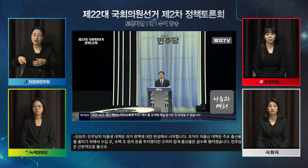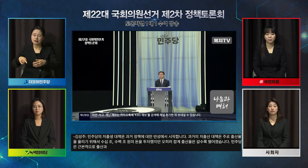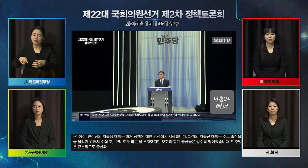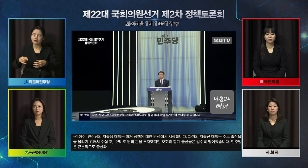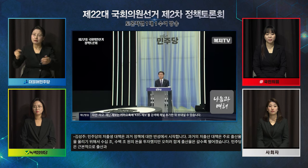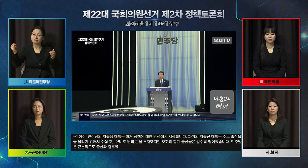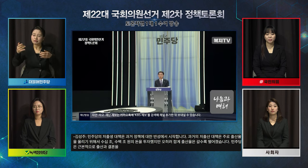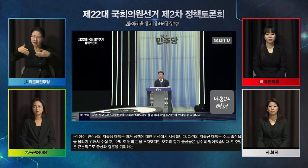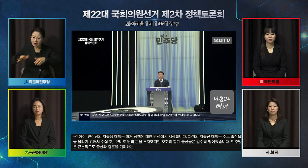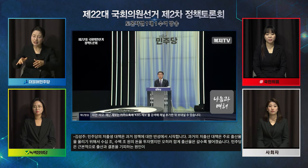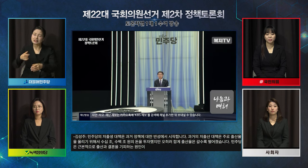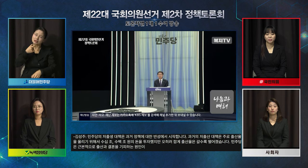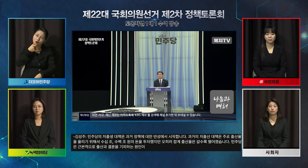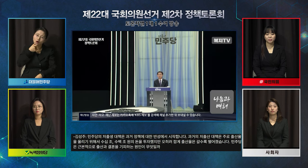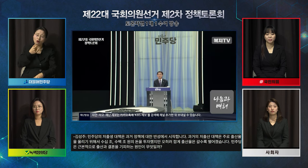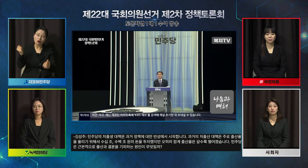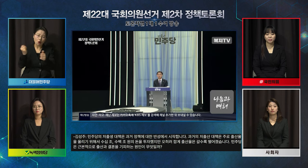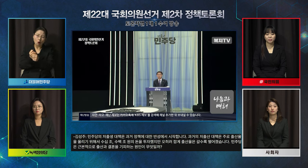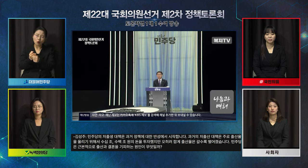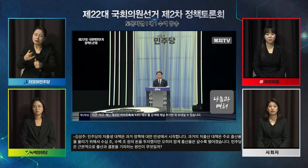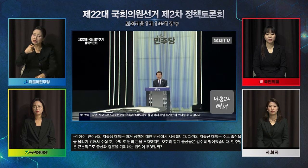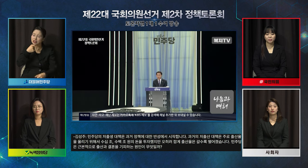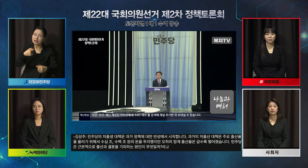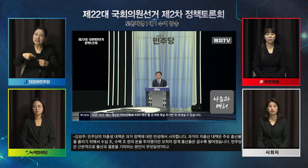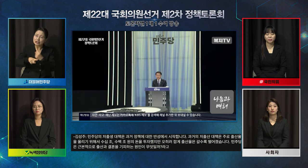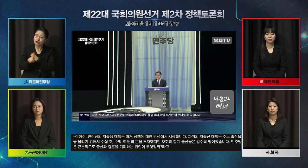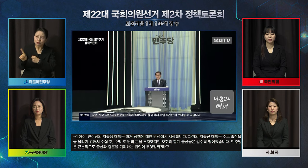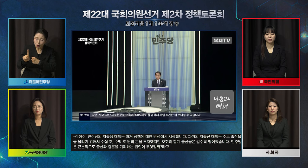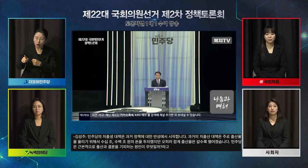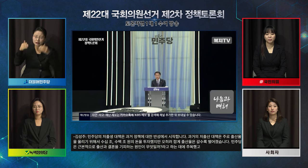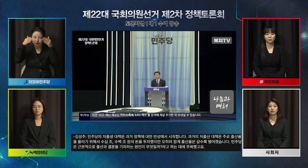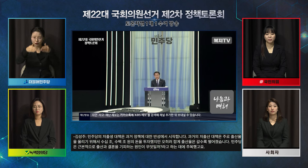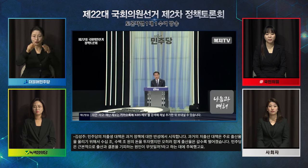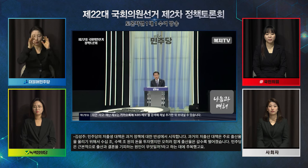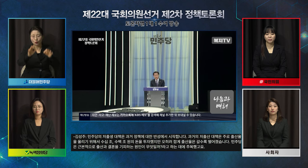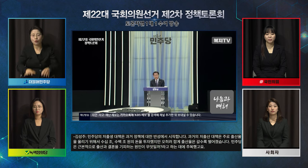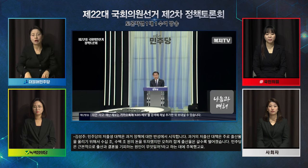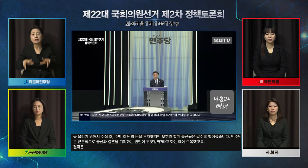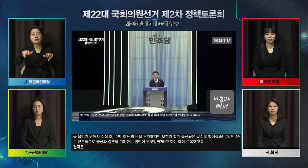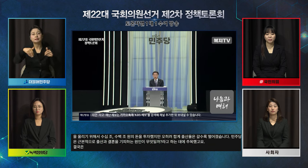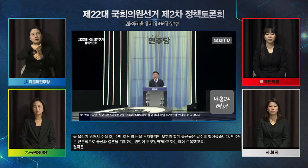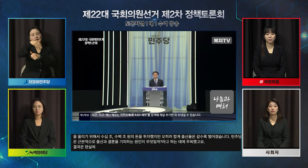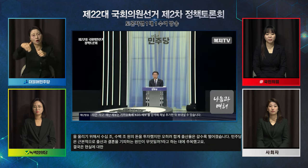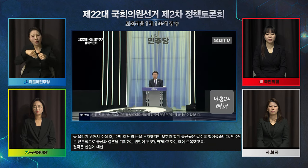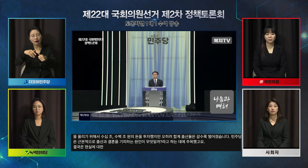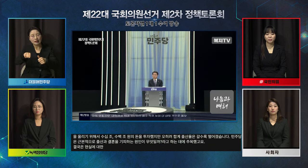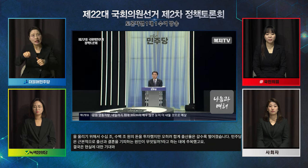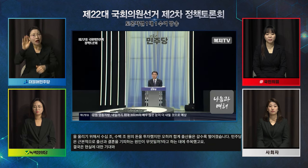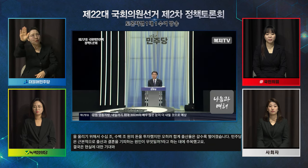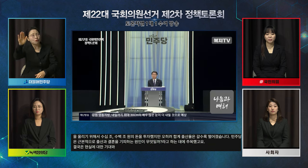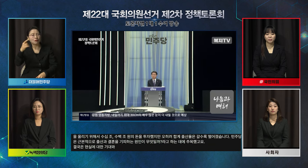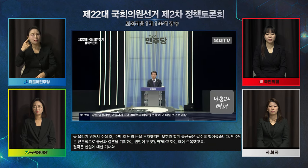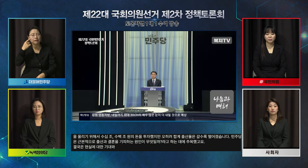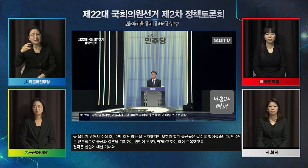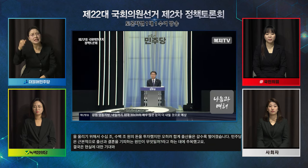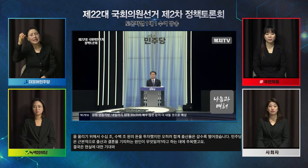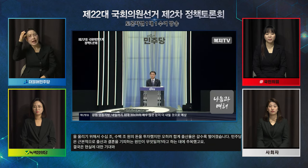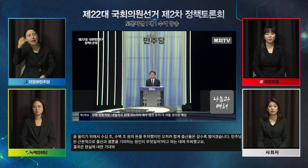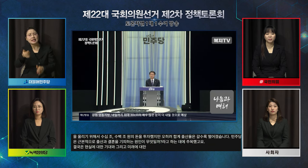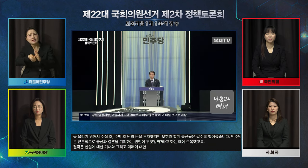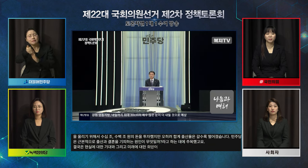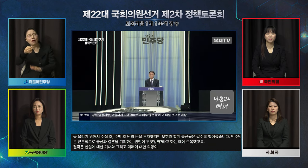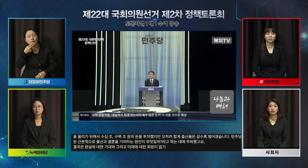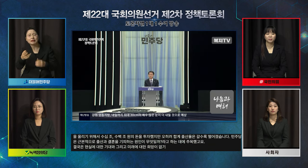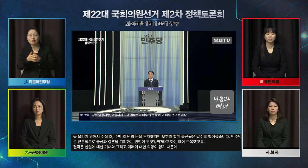기피하는 원인이 무엇일까라고 하는데 주목했고요. 결국은 현실에 대한 기대와 미래에 대한 희망이